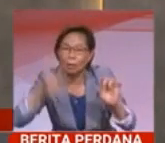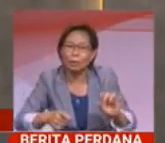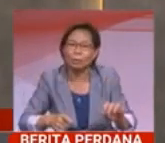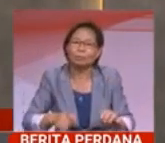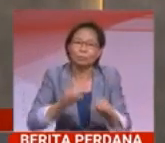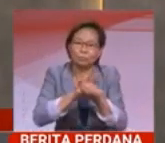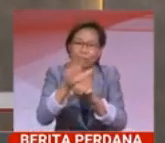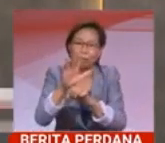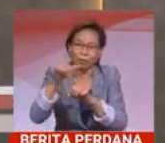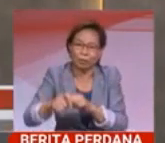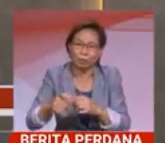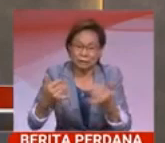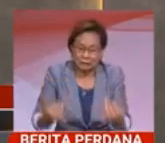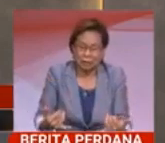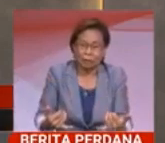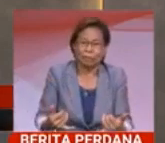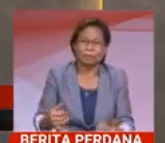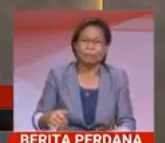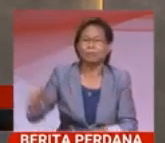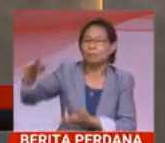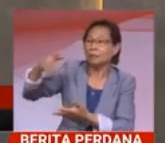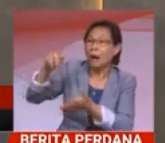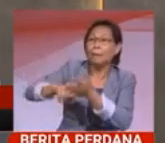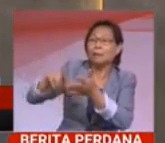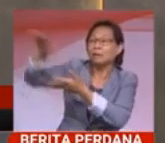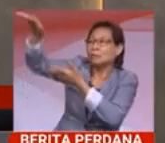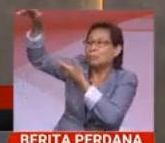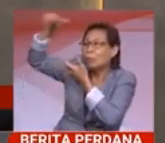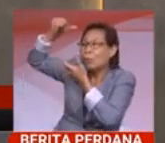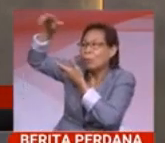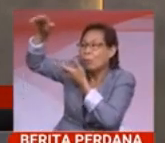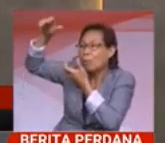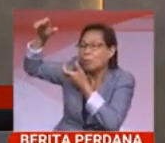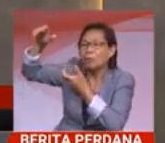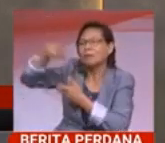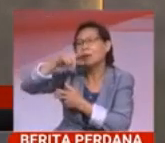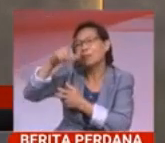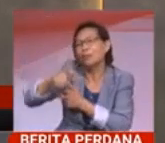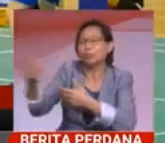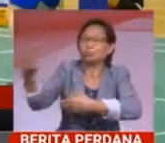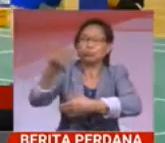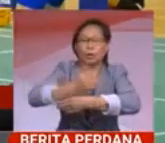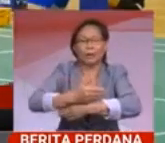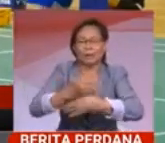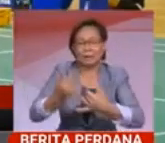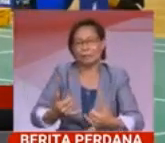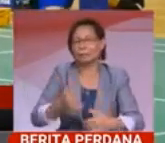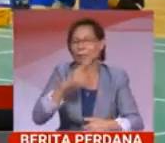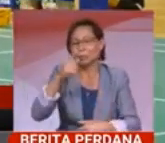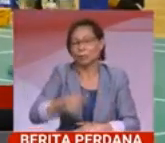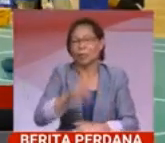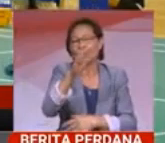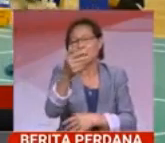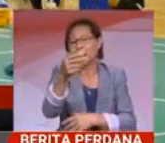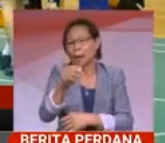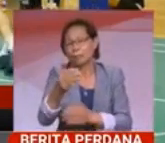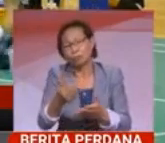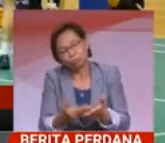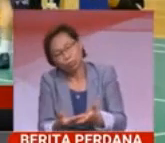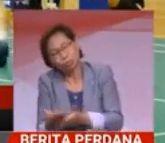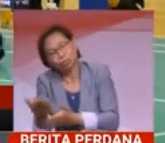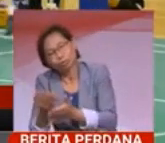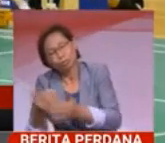buat mas ini apa yang malu mayang kita terima eila tidak perlu politik mas ini selain itu bbm akan